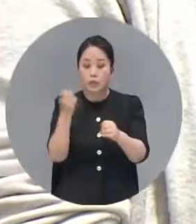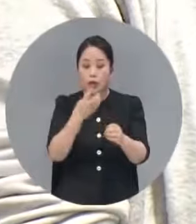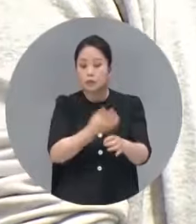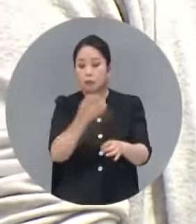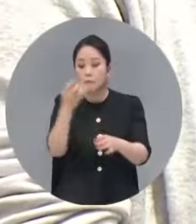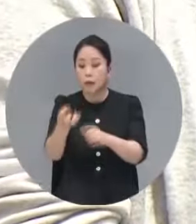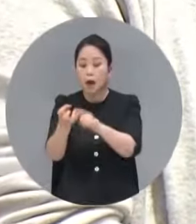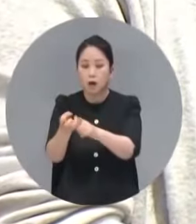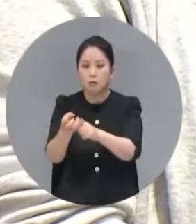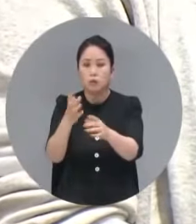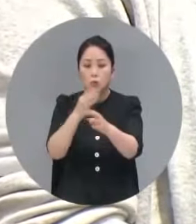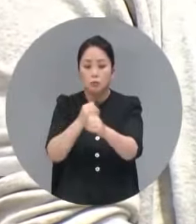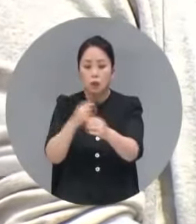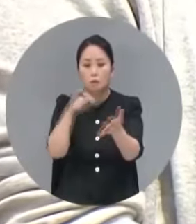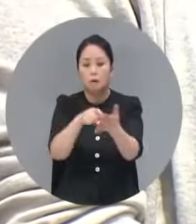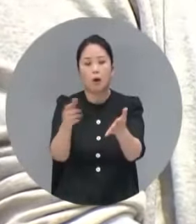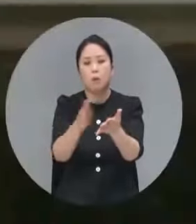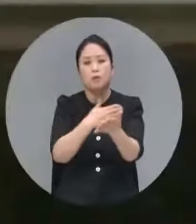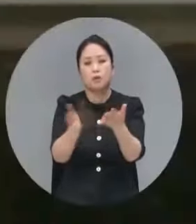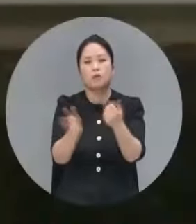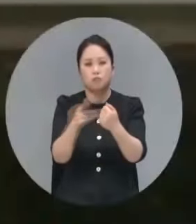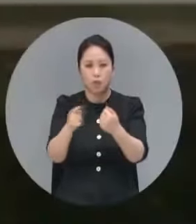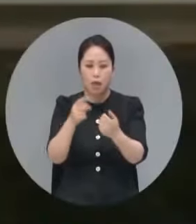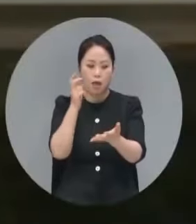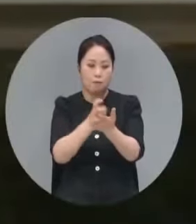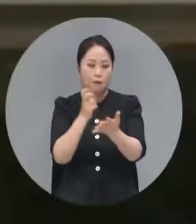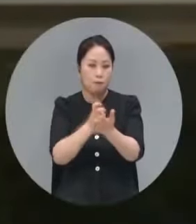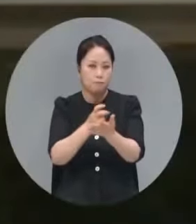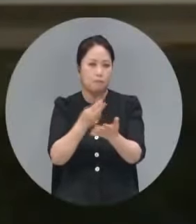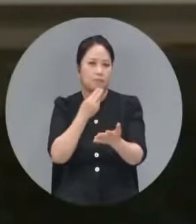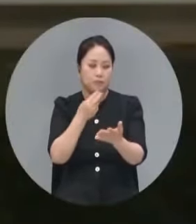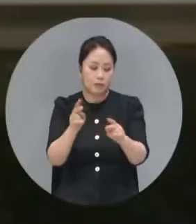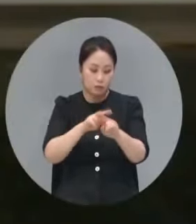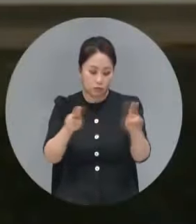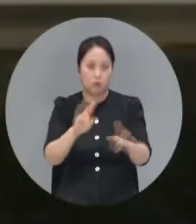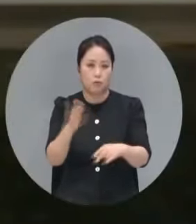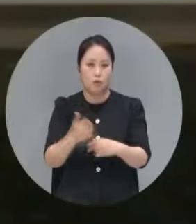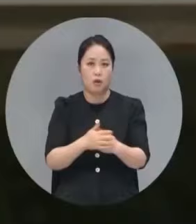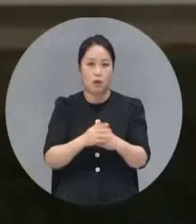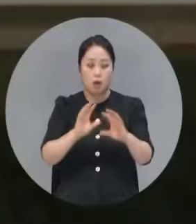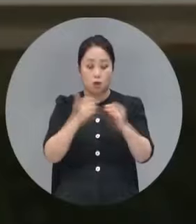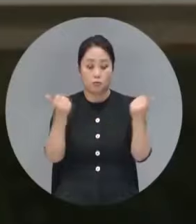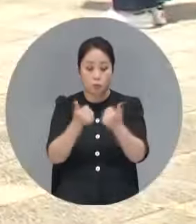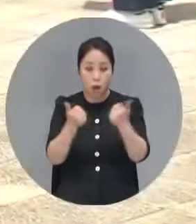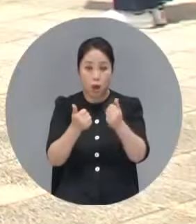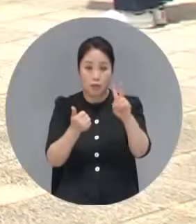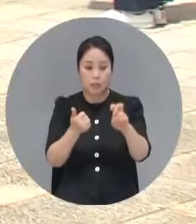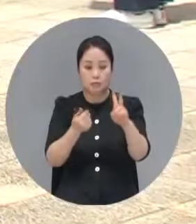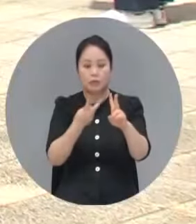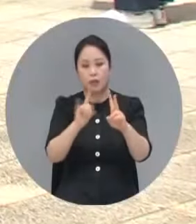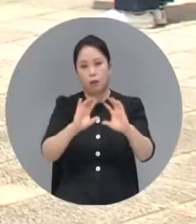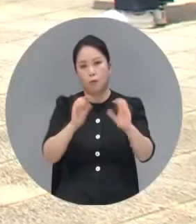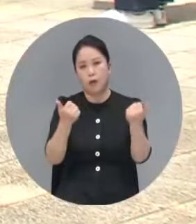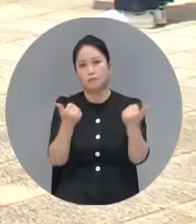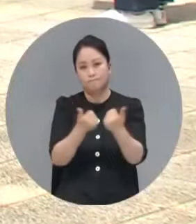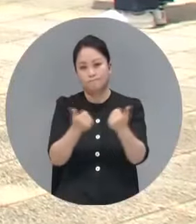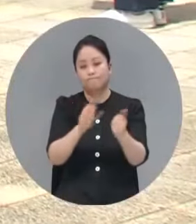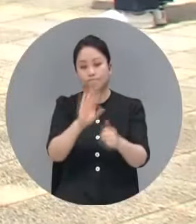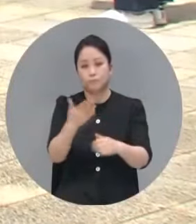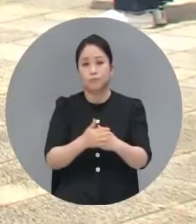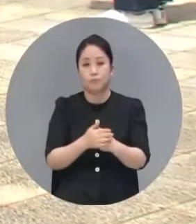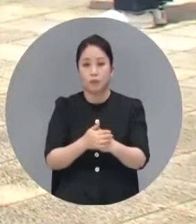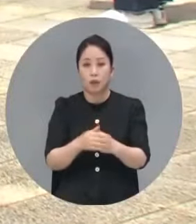법안의 독소 조항으로 꼽혀왔기 때문입니다. 공은 22대 국회로 넘어가게 됐습니다. 핵심은 고준이